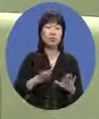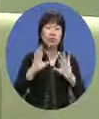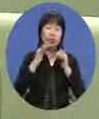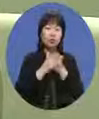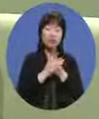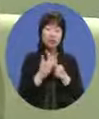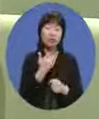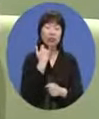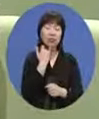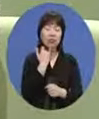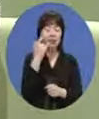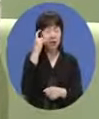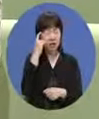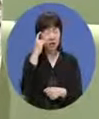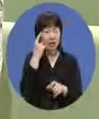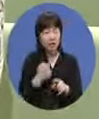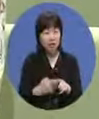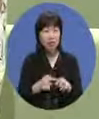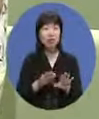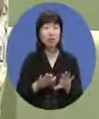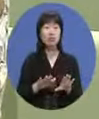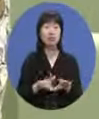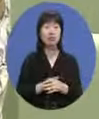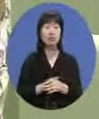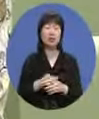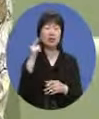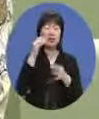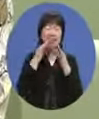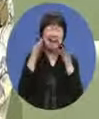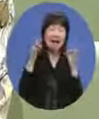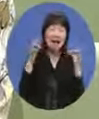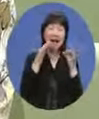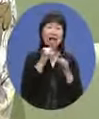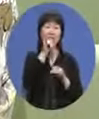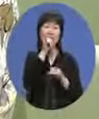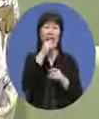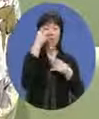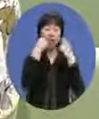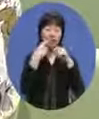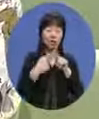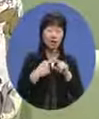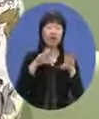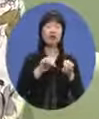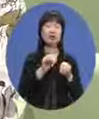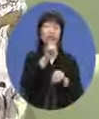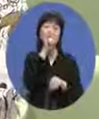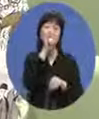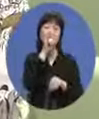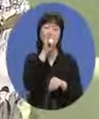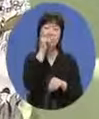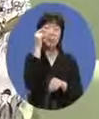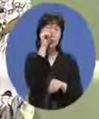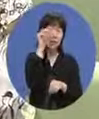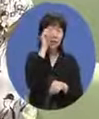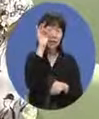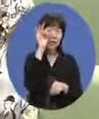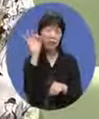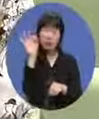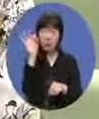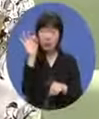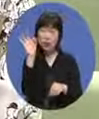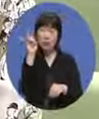어리니까 괜찮다고 생각하다가도 소리만 지르면 애가 막 울다가도 그치거든요. 아, 눈치를 보는군요,